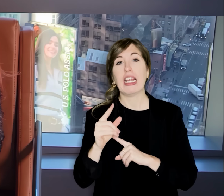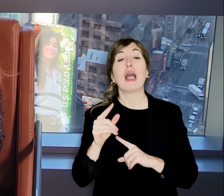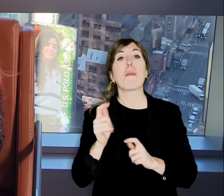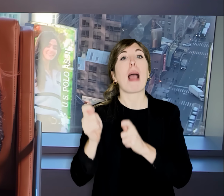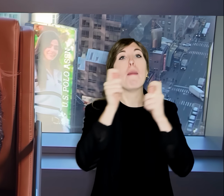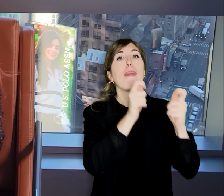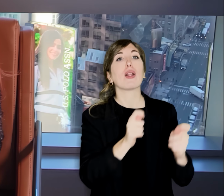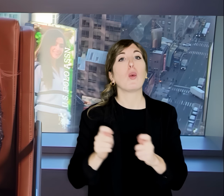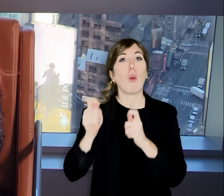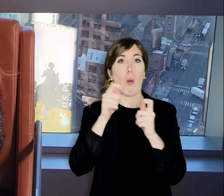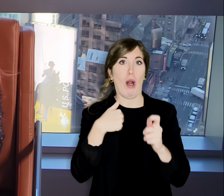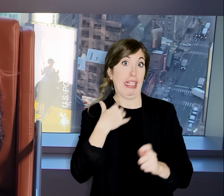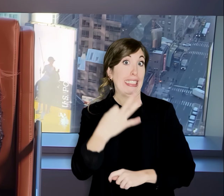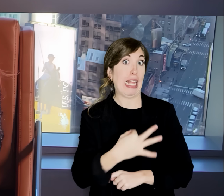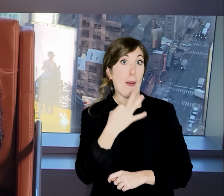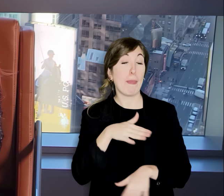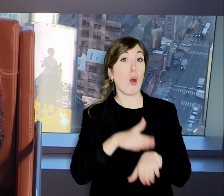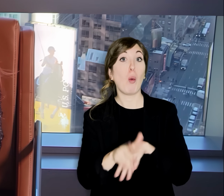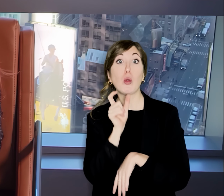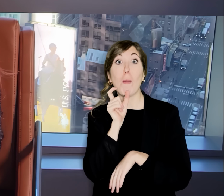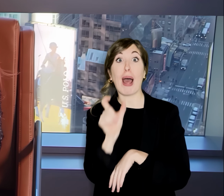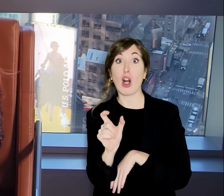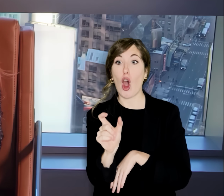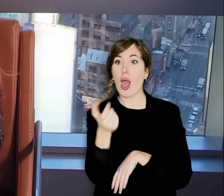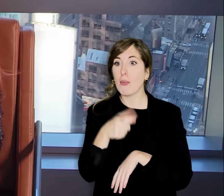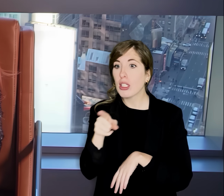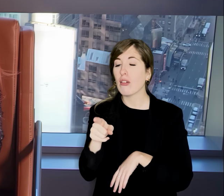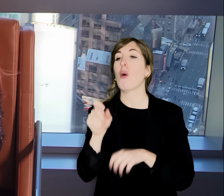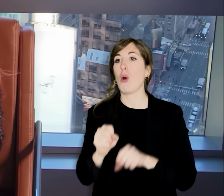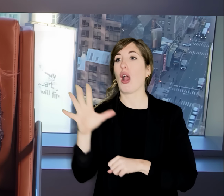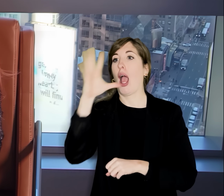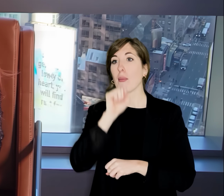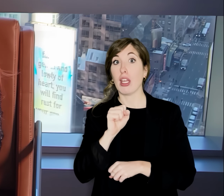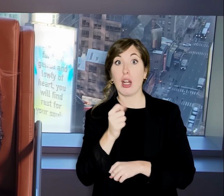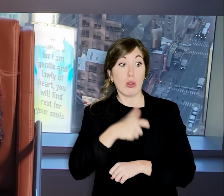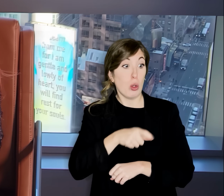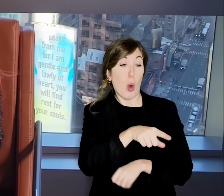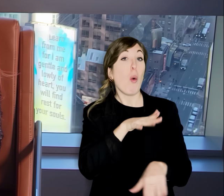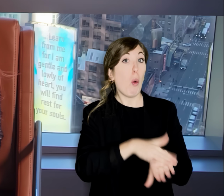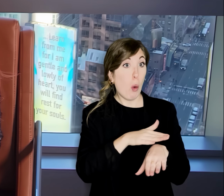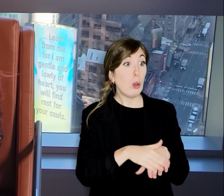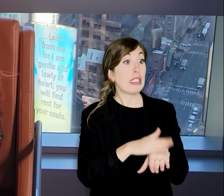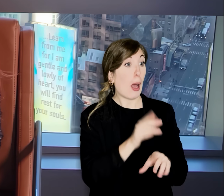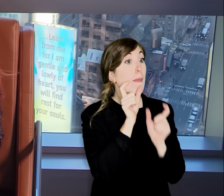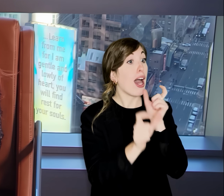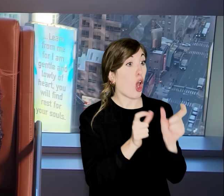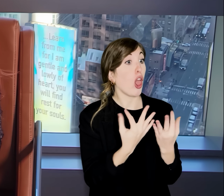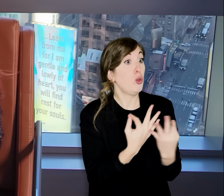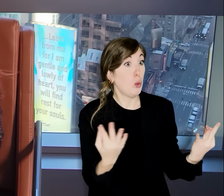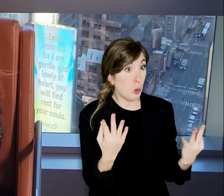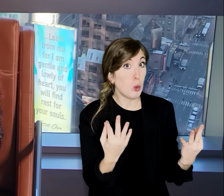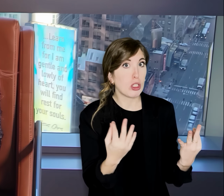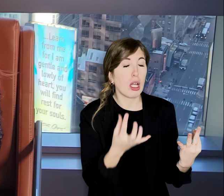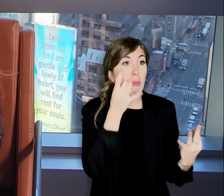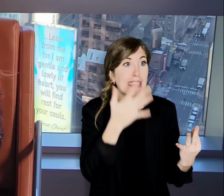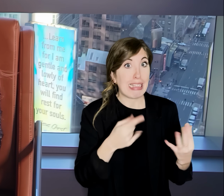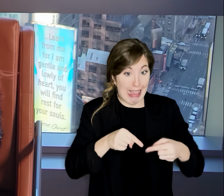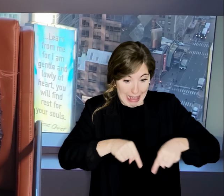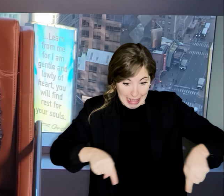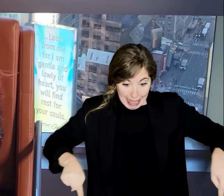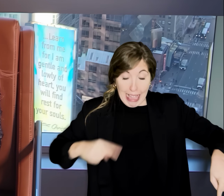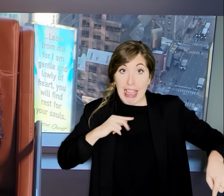io lo dico ai pazienti proprio per farmi capire perché due termini correttissimo che lei ha usato se uno dovesse a un paziente dire una cosa del